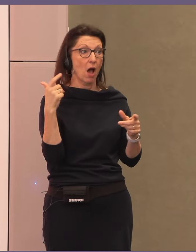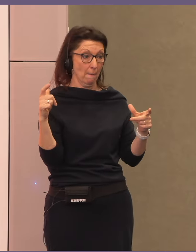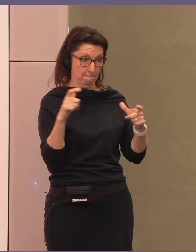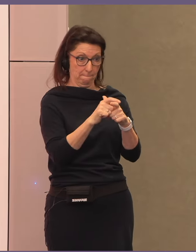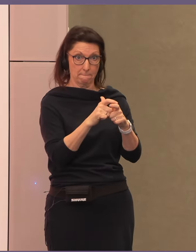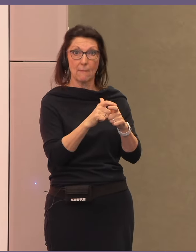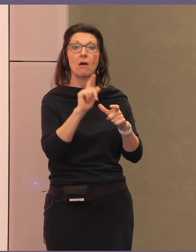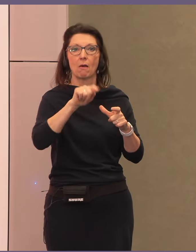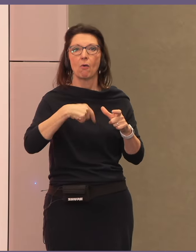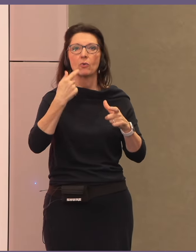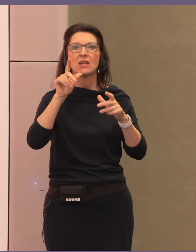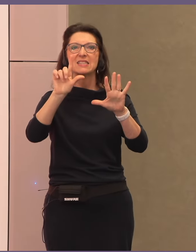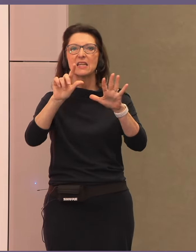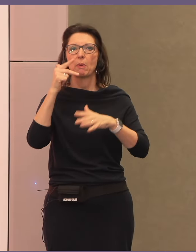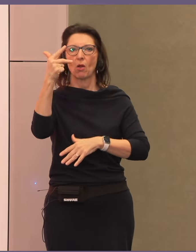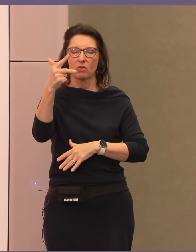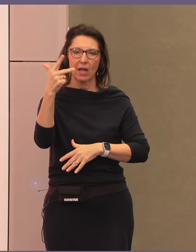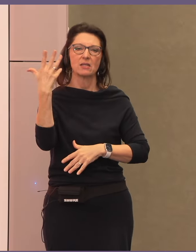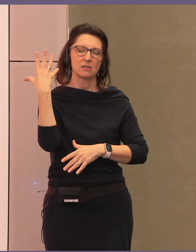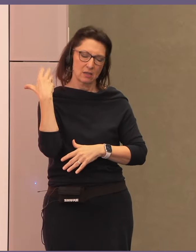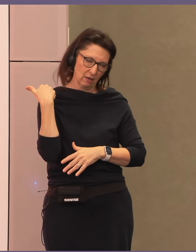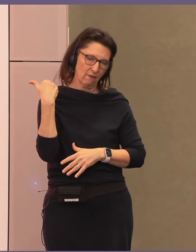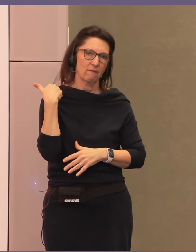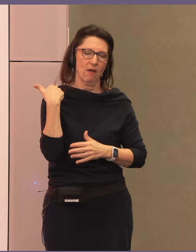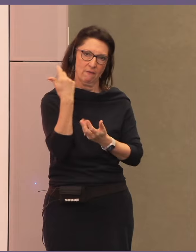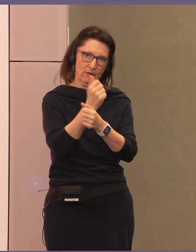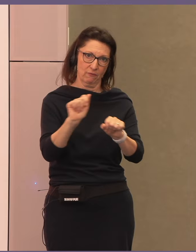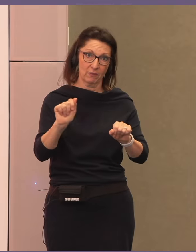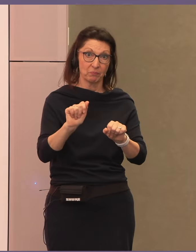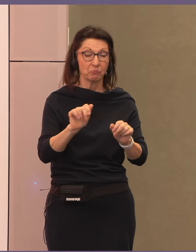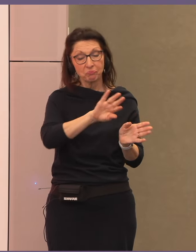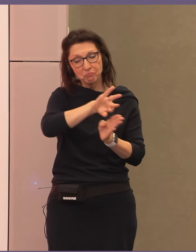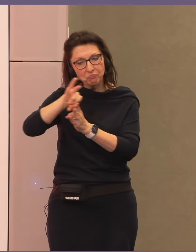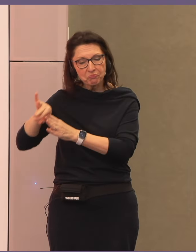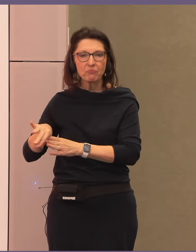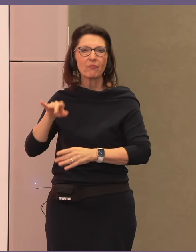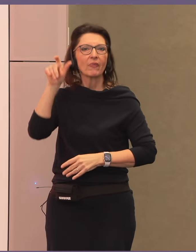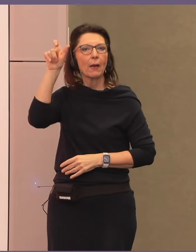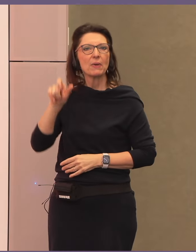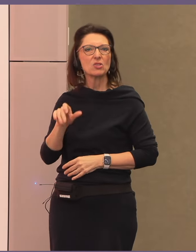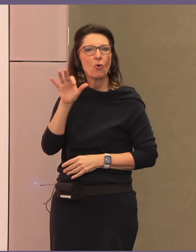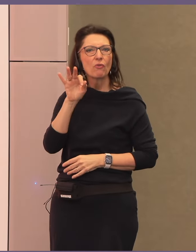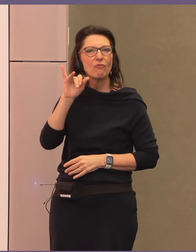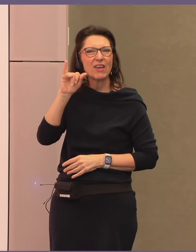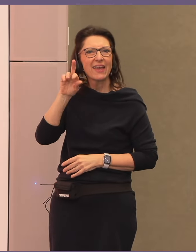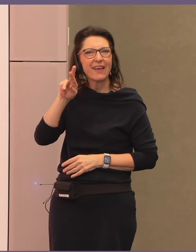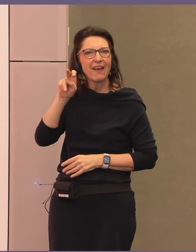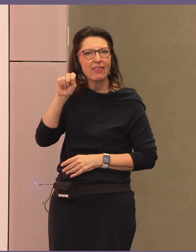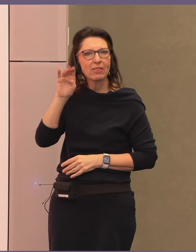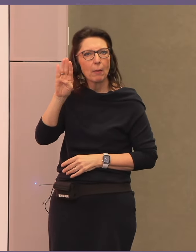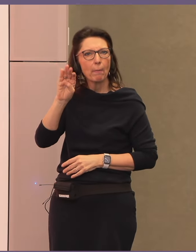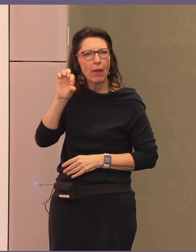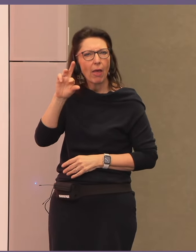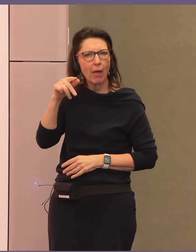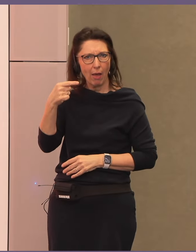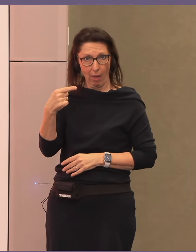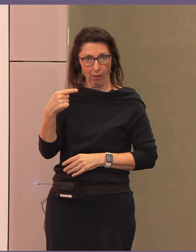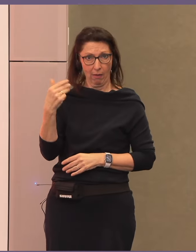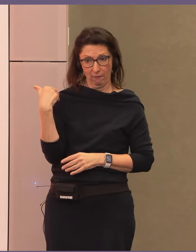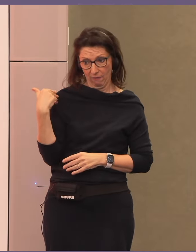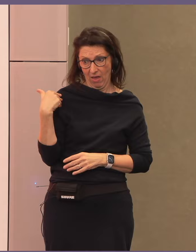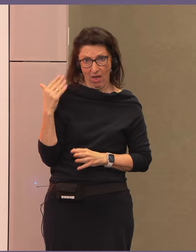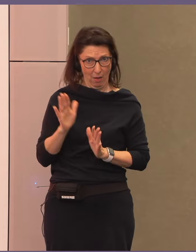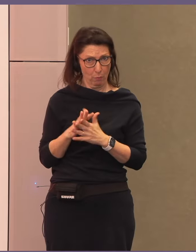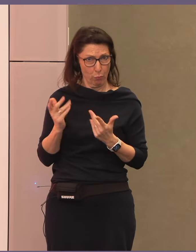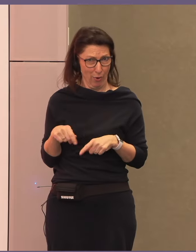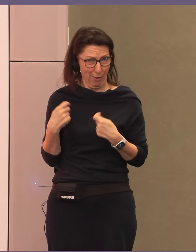ins Ausland flüchten. Aber auch Hertha Virenberg, deren Biografie übrigens Maria Wirth kürzlich als Buch vorgelegt hat, auch